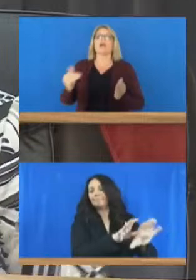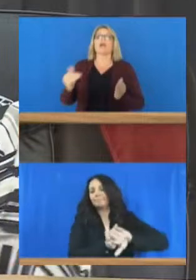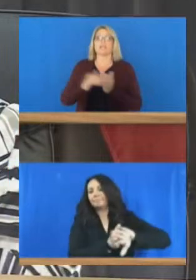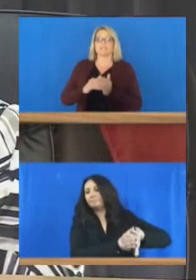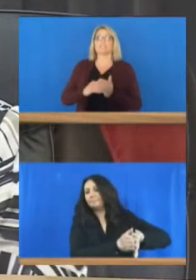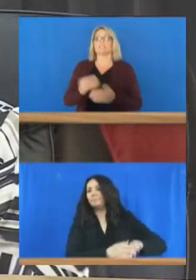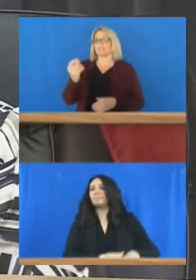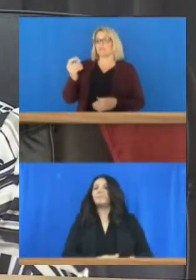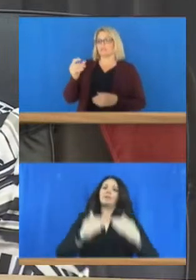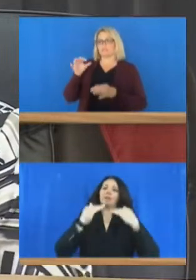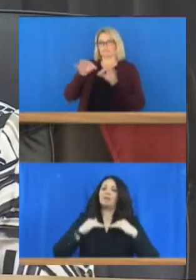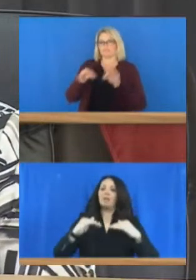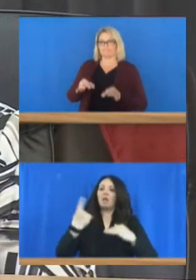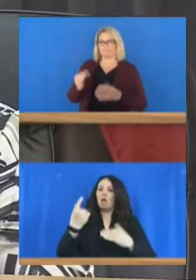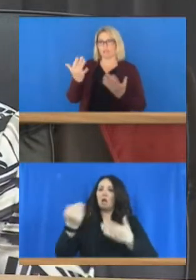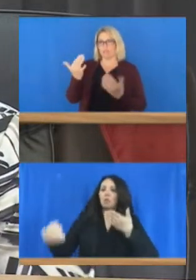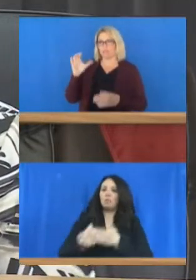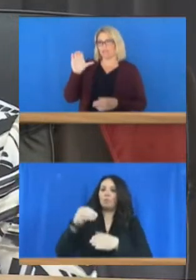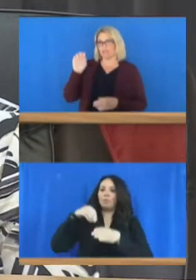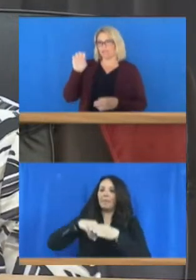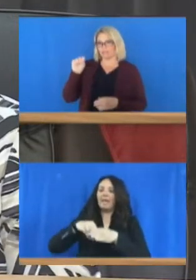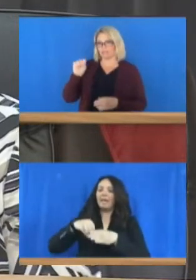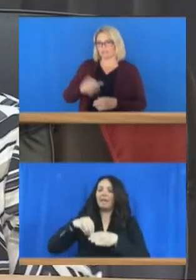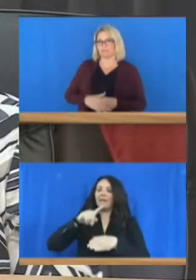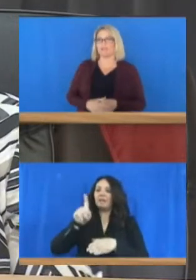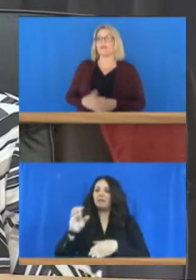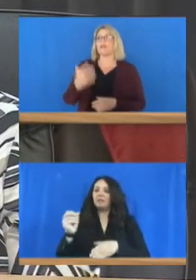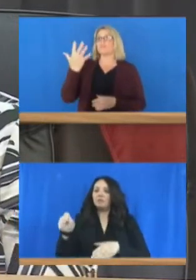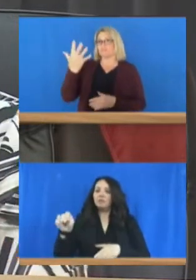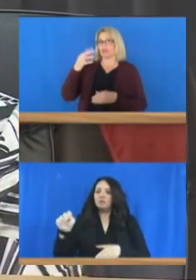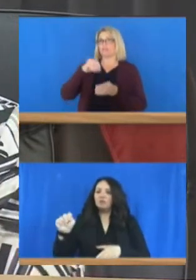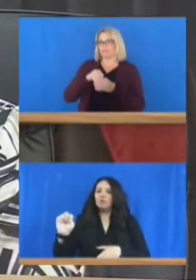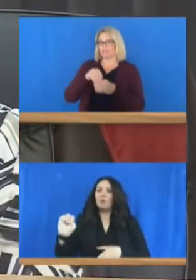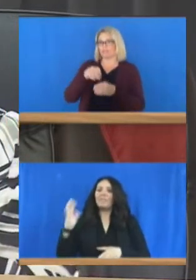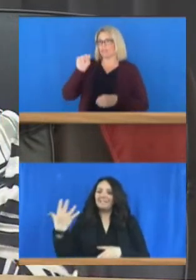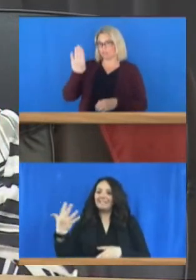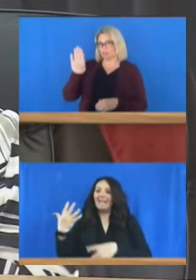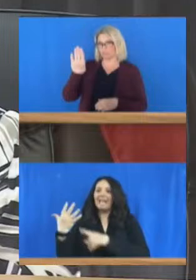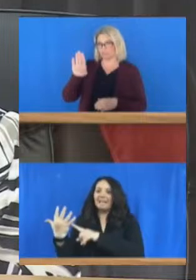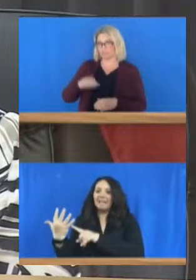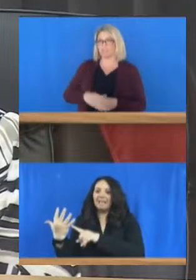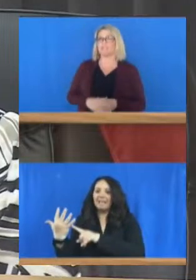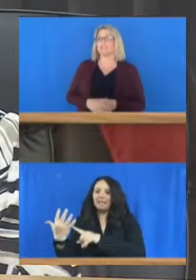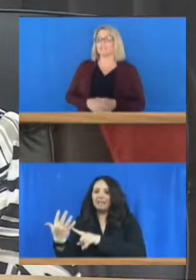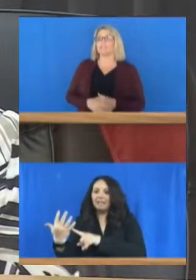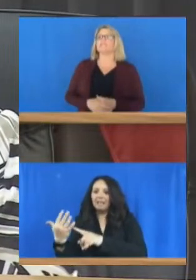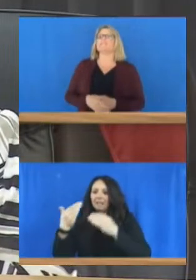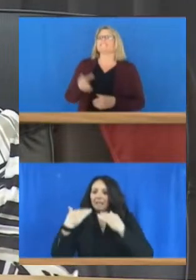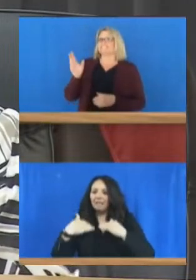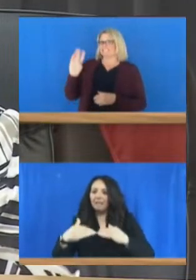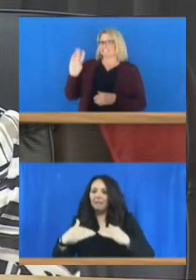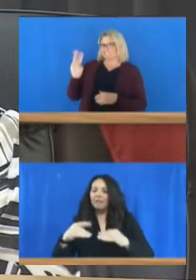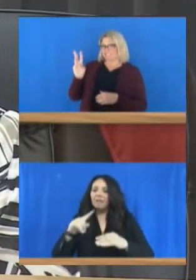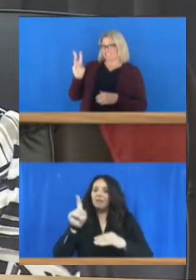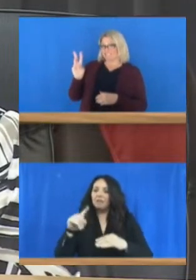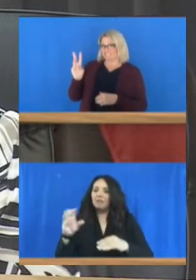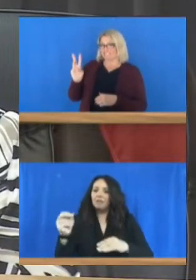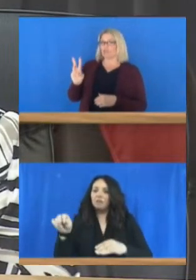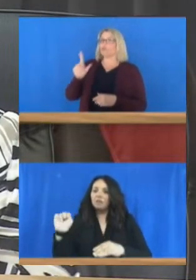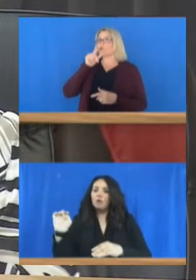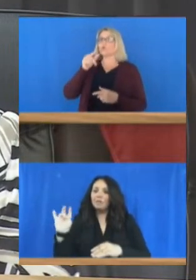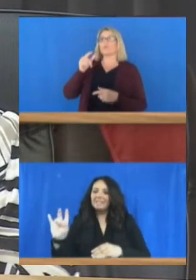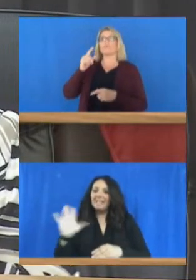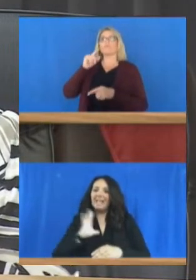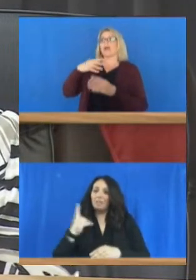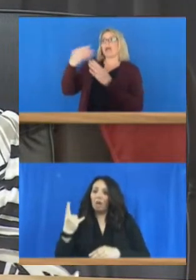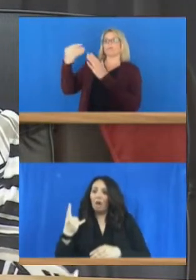Dans la zone 3, soit la région de Fredericton et de la vallée de la rivière Saint-Jean, il y a aussi un nouveau cas. Il y a aussi un nouveau cas